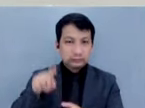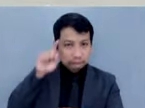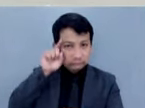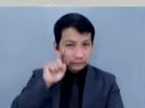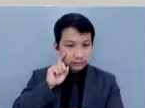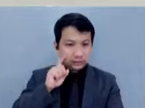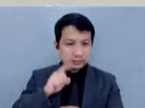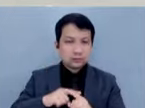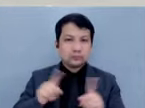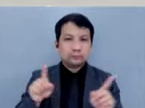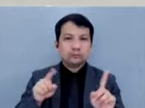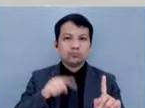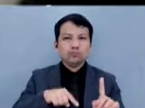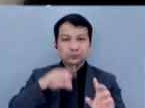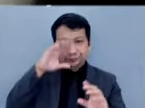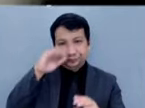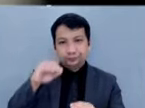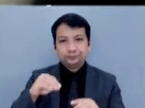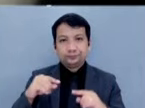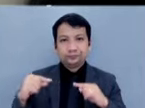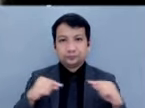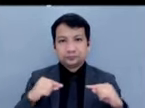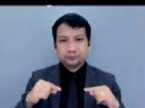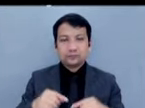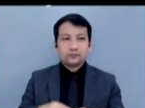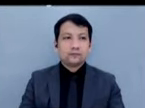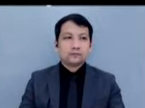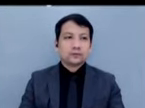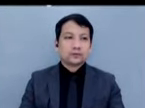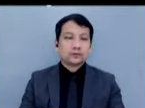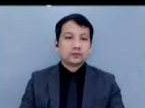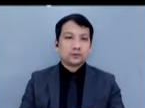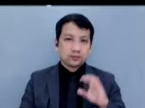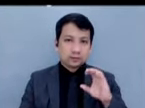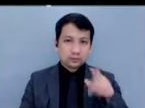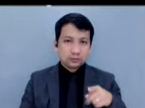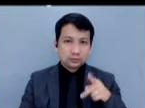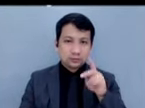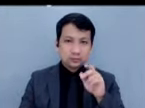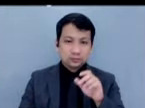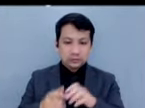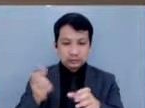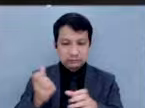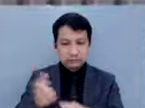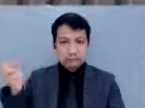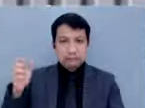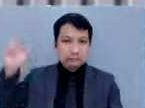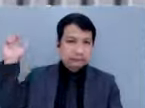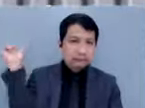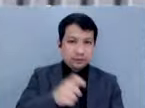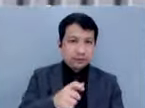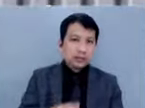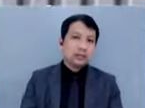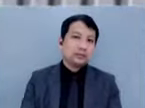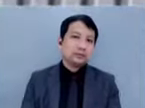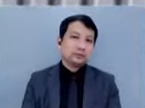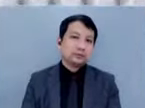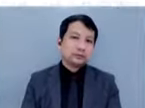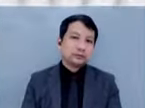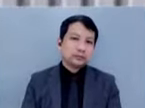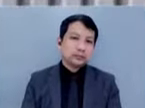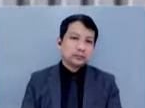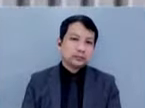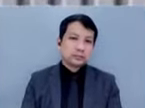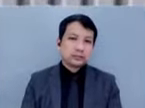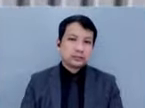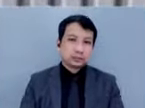usapan ang dayuhan kaya sila nagtalo. Kumuha raw ng cellphone ang Taiwanese at tinampas sa ulo ng biktima. Nagkaroon ng hindi pagkakaintindihan